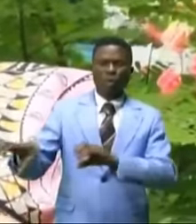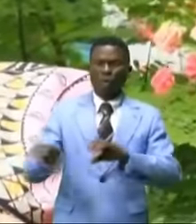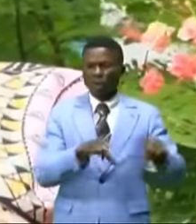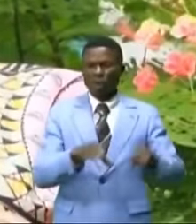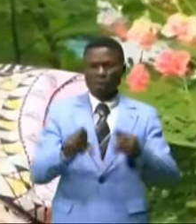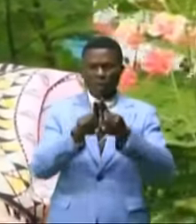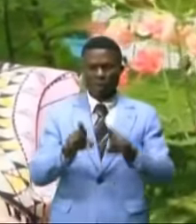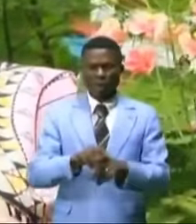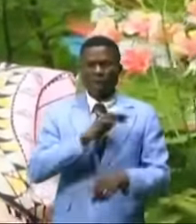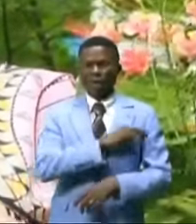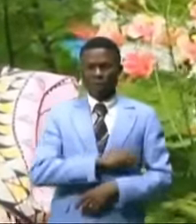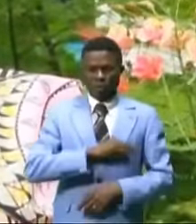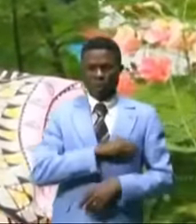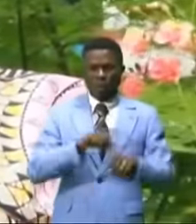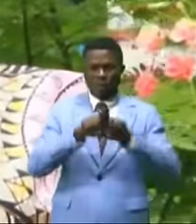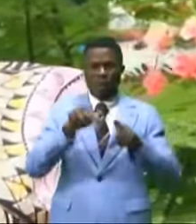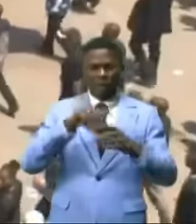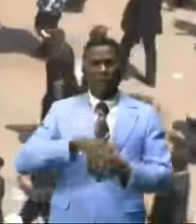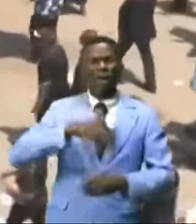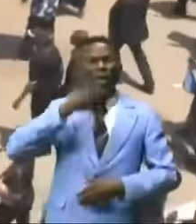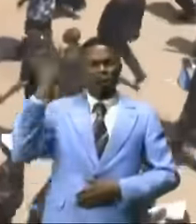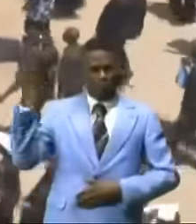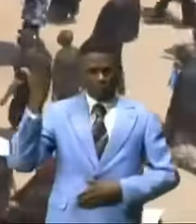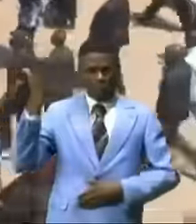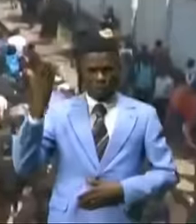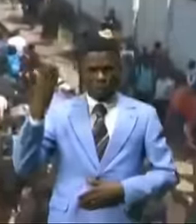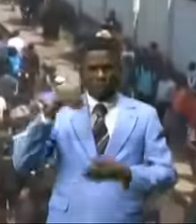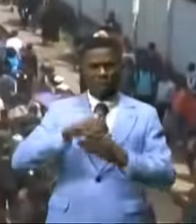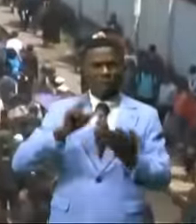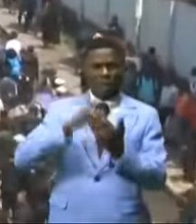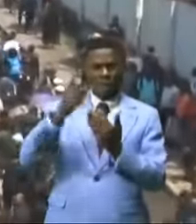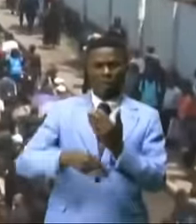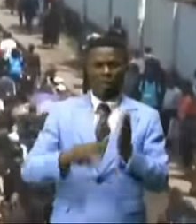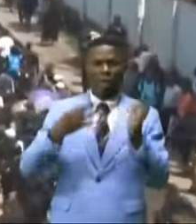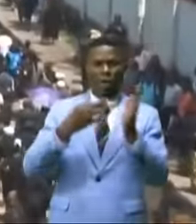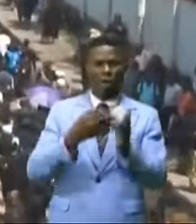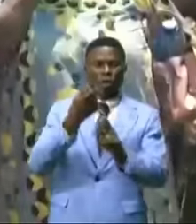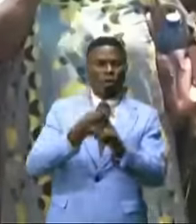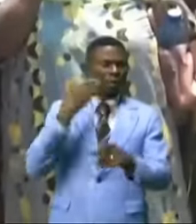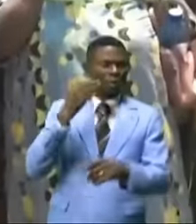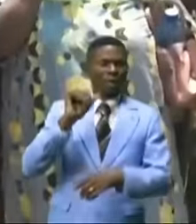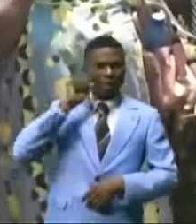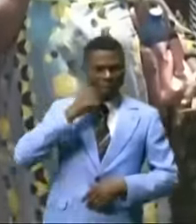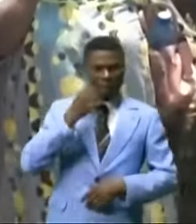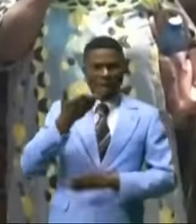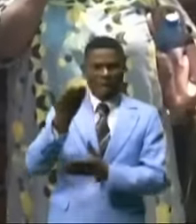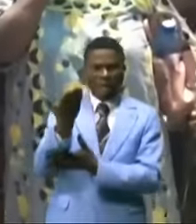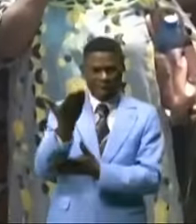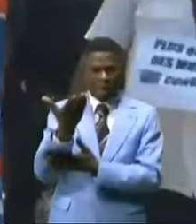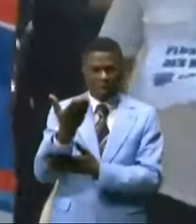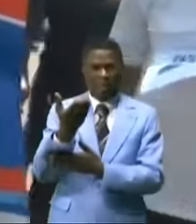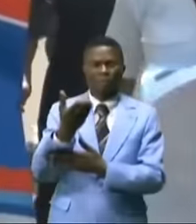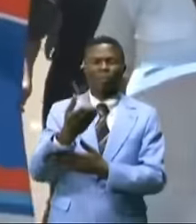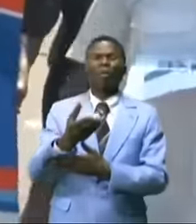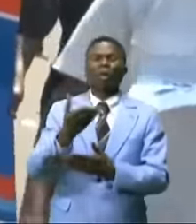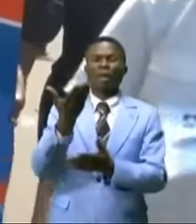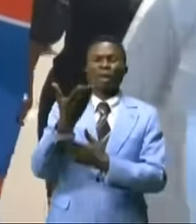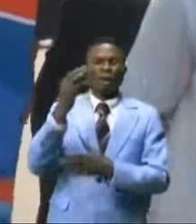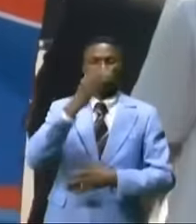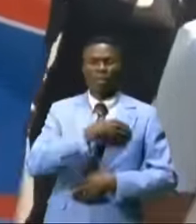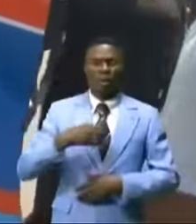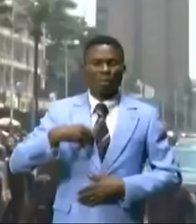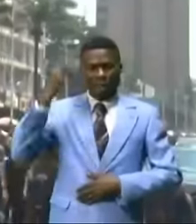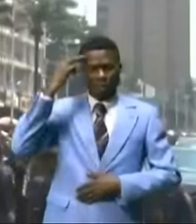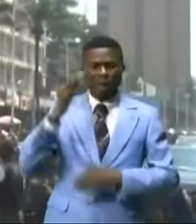et moralement et spirituellement. Au programme de ce 8 mars 2024, sur invitation du ministre du Genre, Famille et Enfants, une